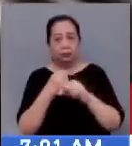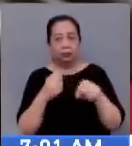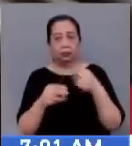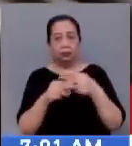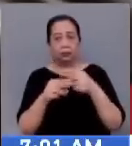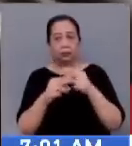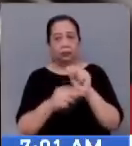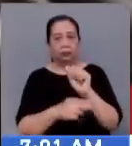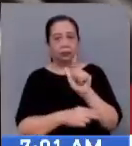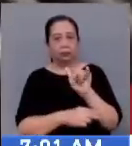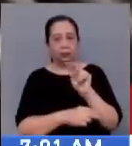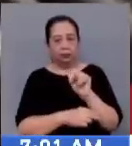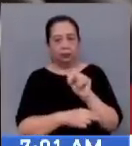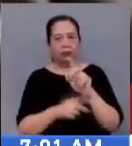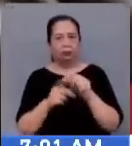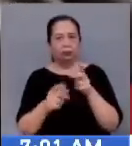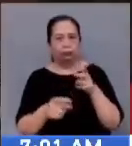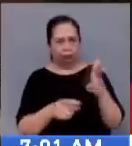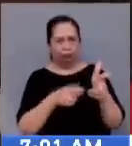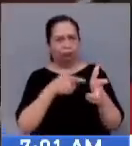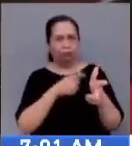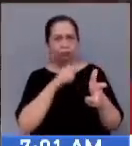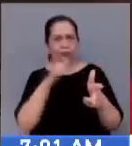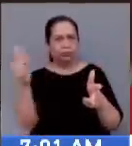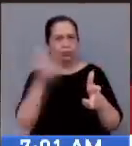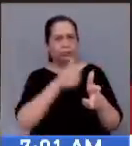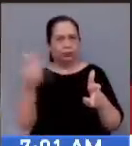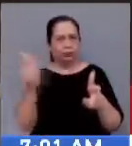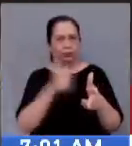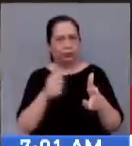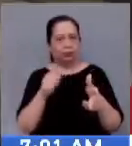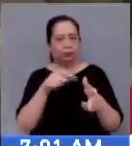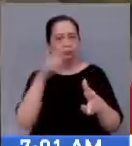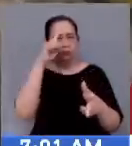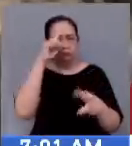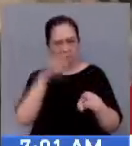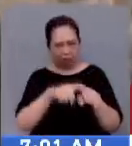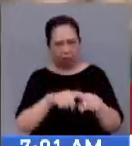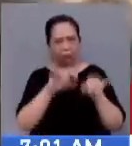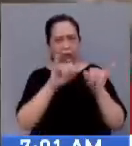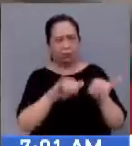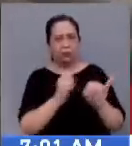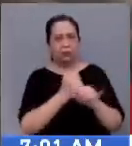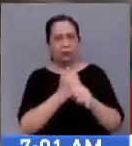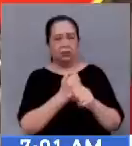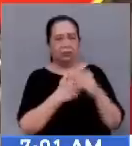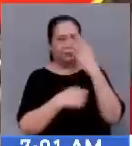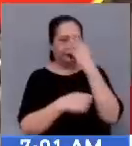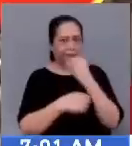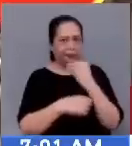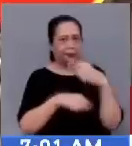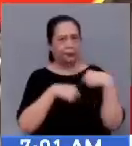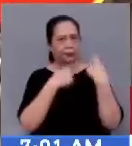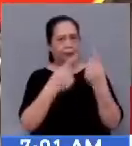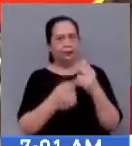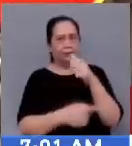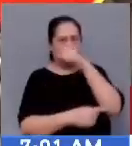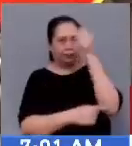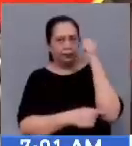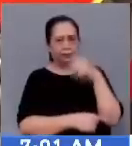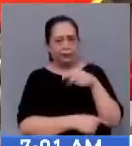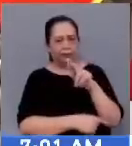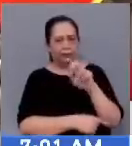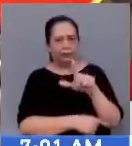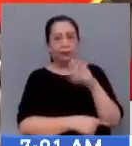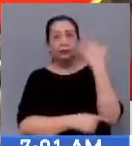Pero nakagarahe na siya at hindi na mamamasada. Dito na rin kasi siya sa kanyang jeep na tutulog buhat nung Abril. Kasama ko po dati yung pamilya ko,